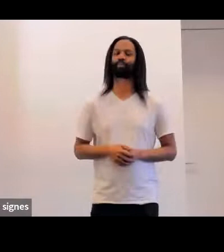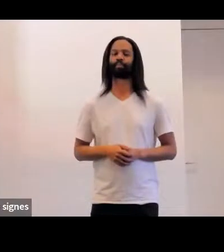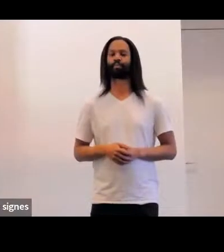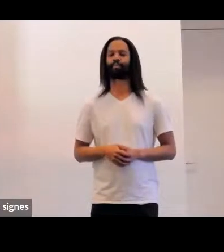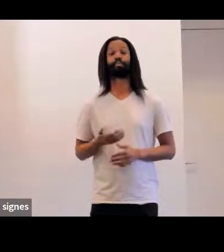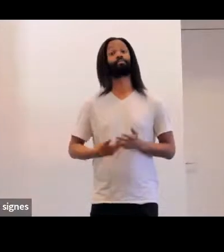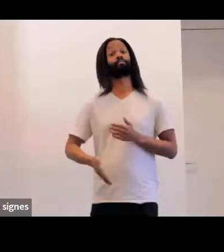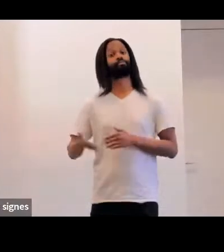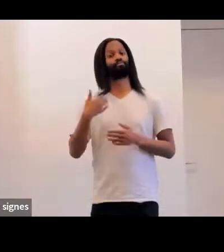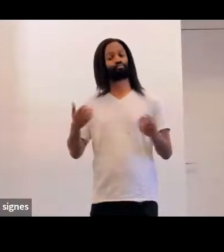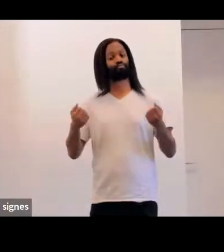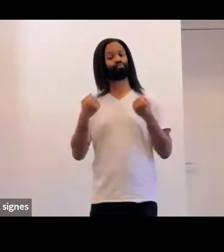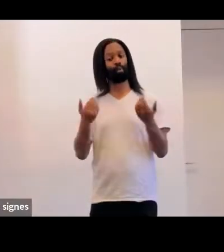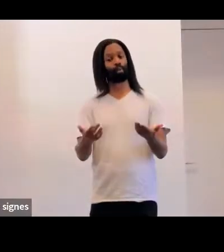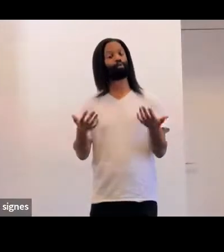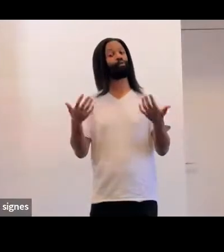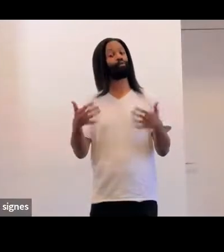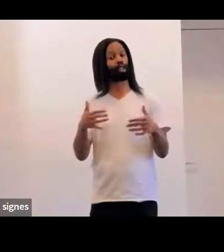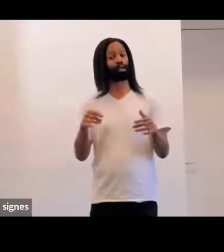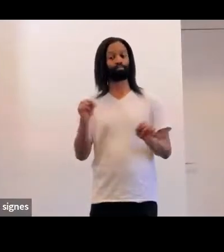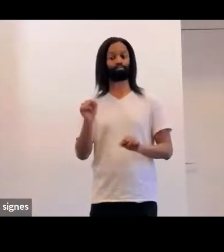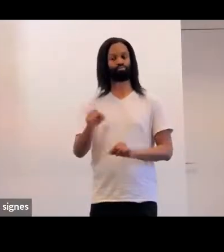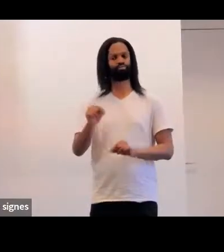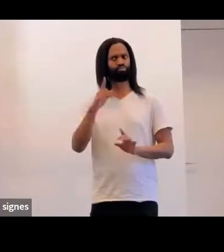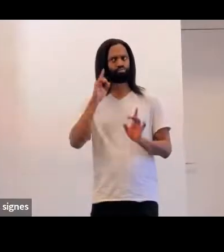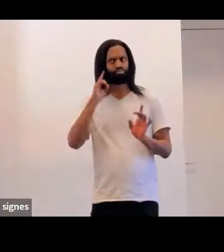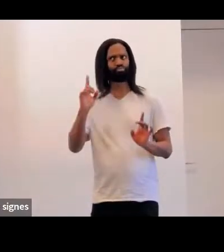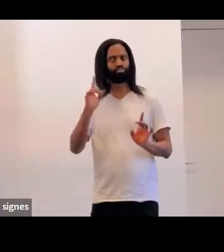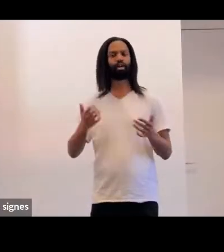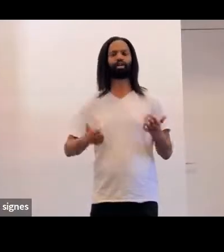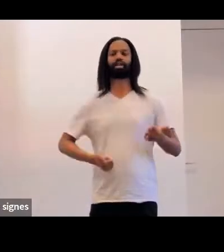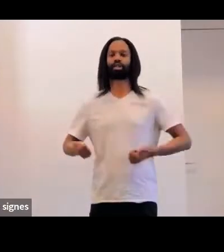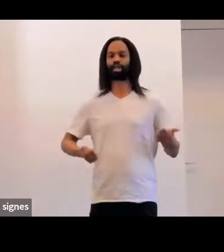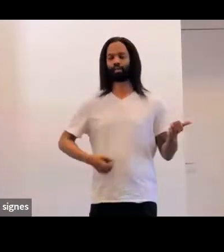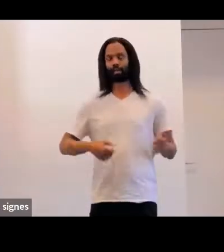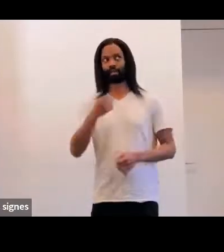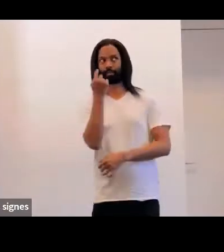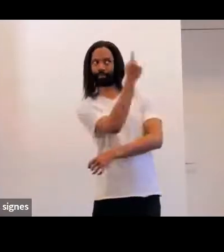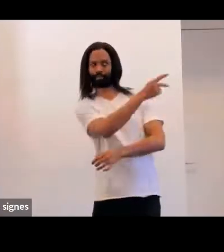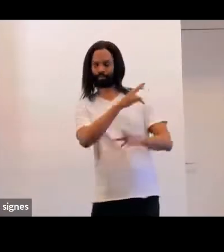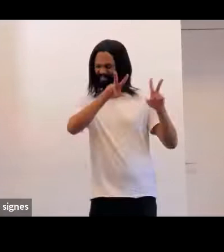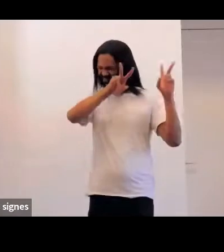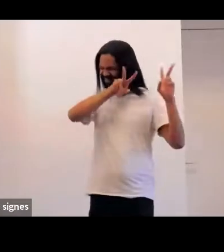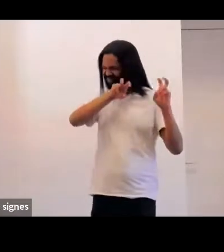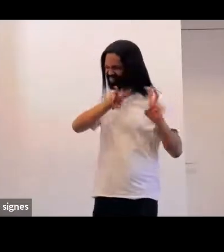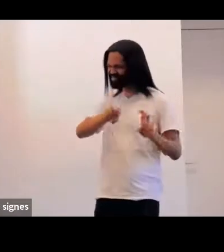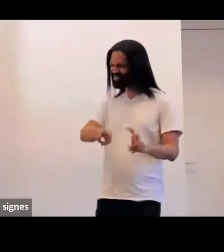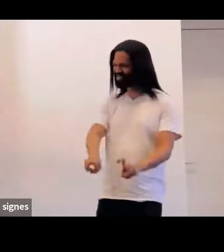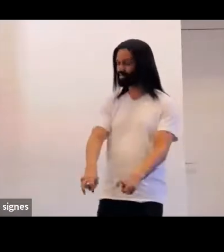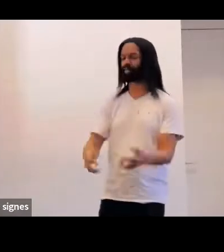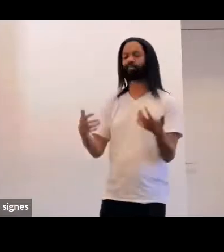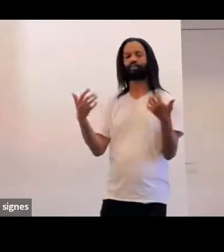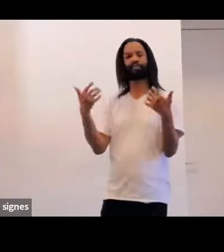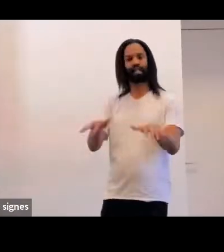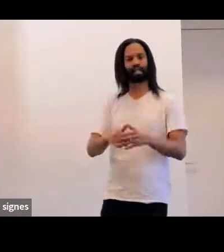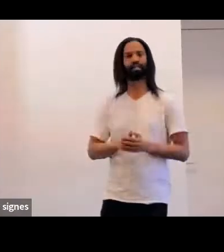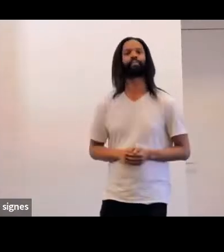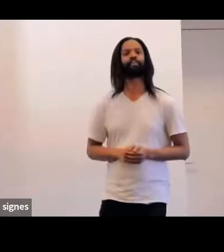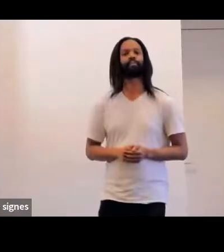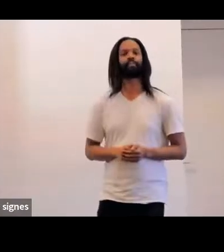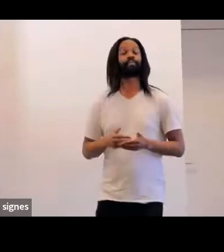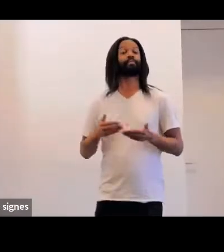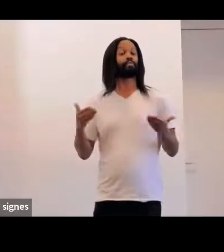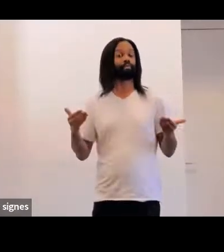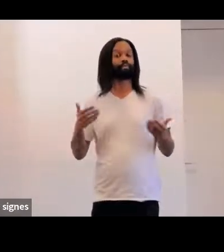travaillée très précisément, je le crois, par les services de l'ARS en proposant dans la stricte continuité géographique